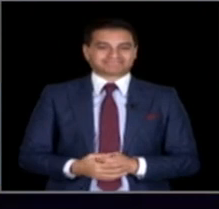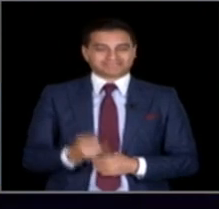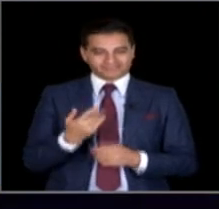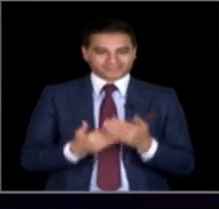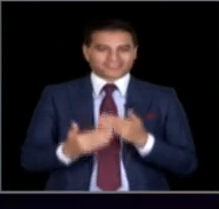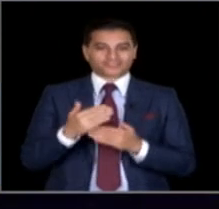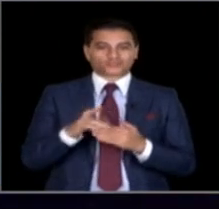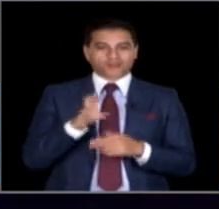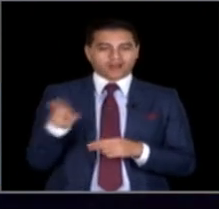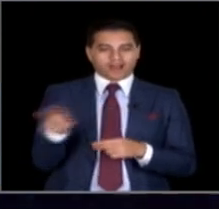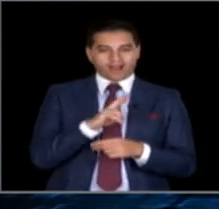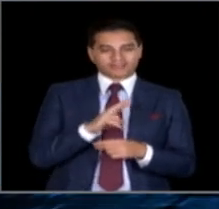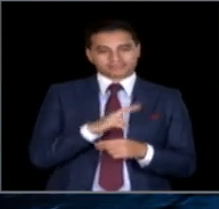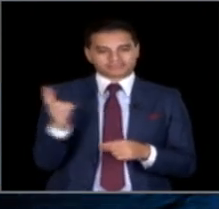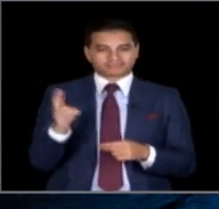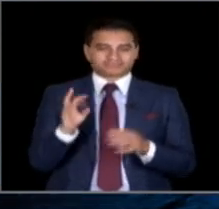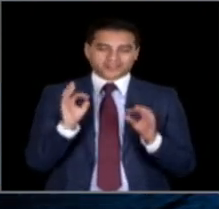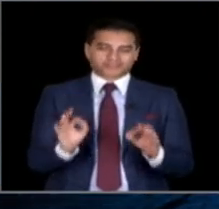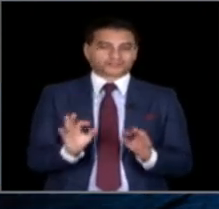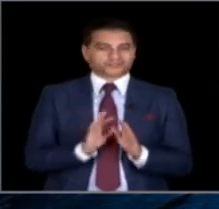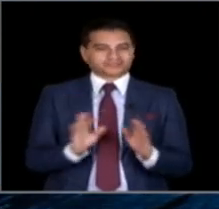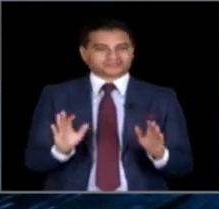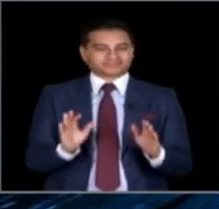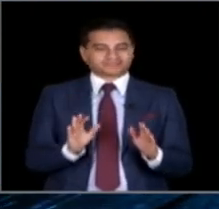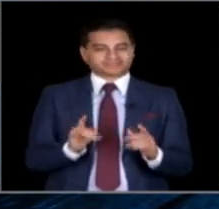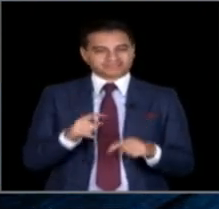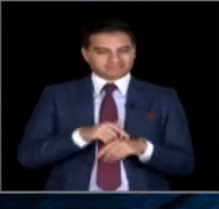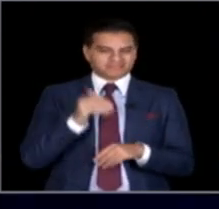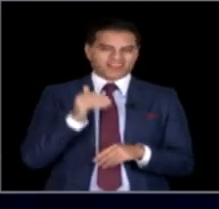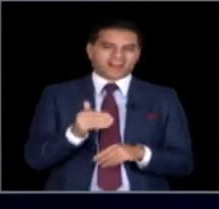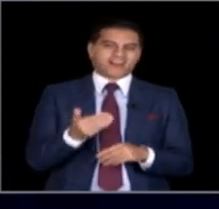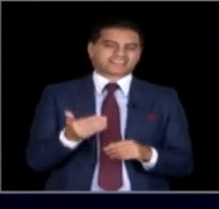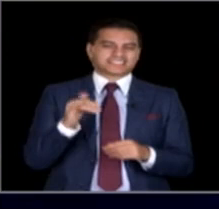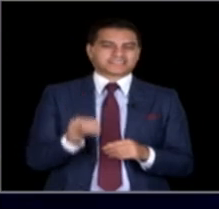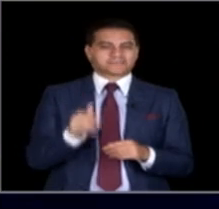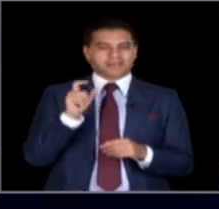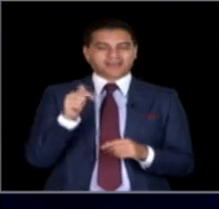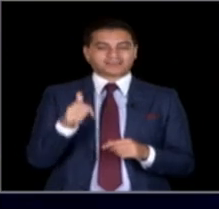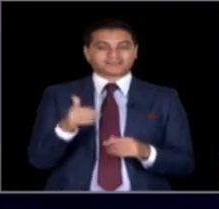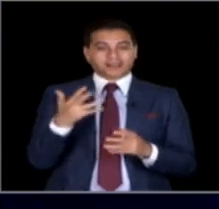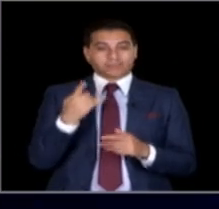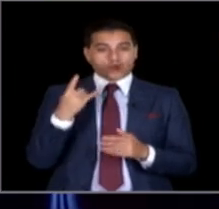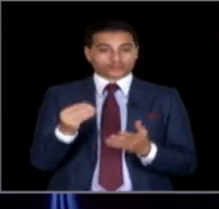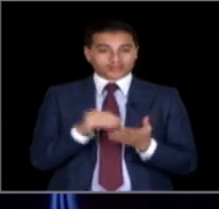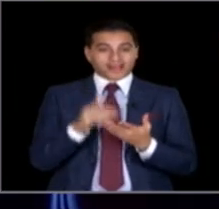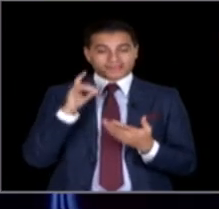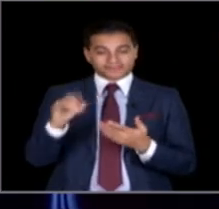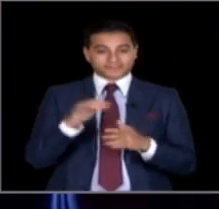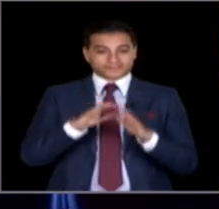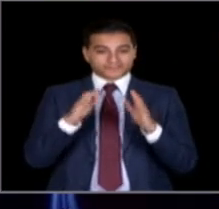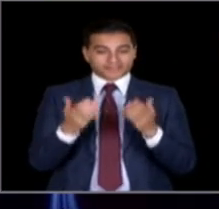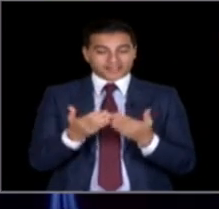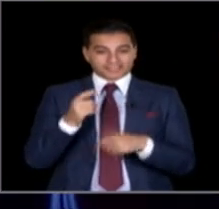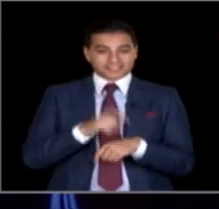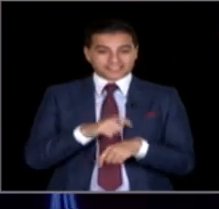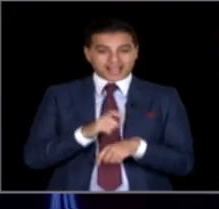رجعت السؤال وخطفت منكو البصر. أيوة، تأخرت يا إيمان. 10 نقط. 50